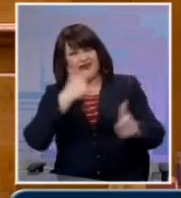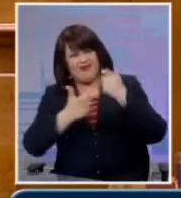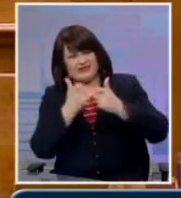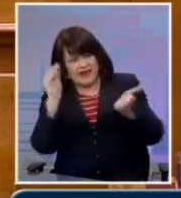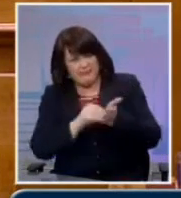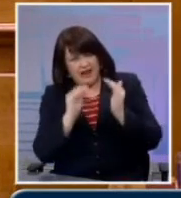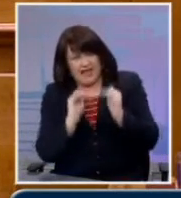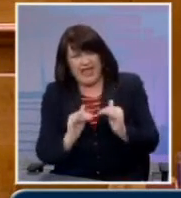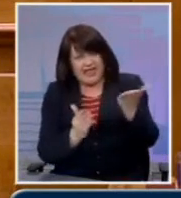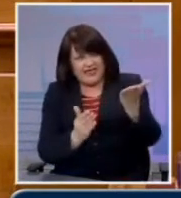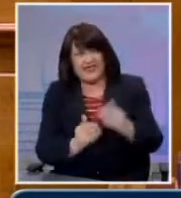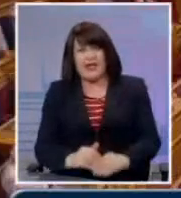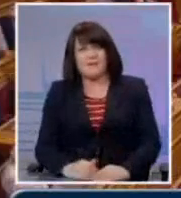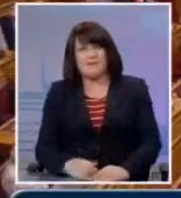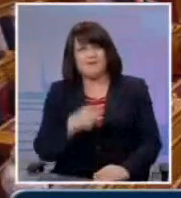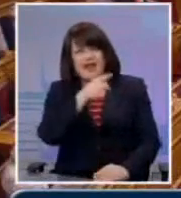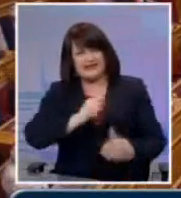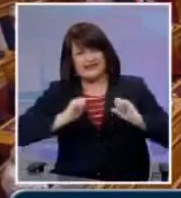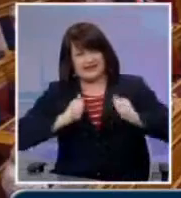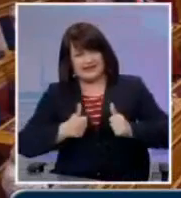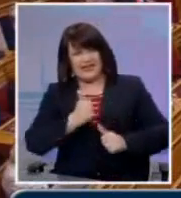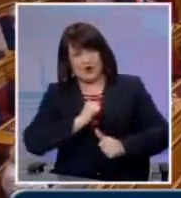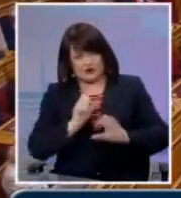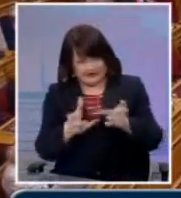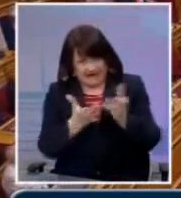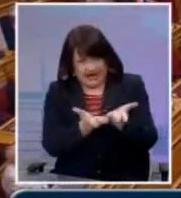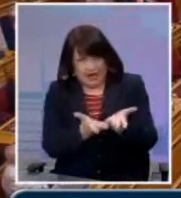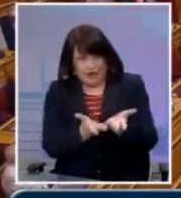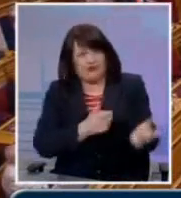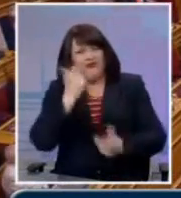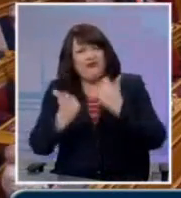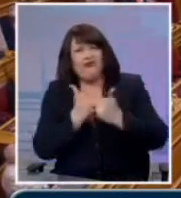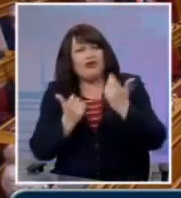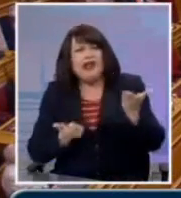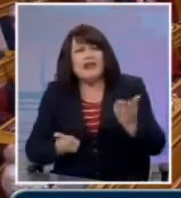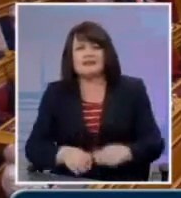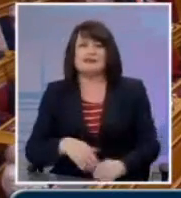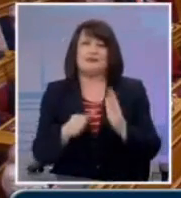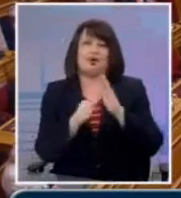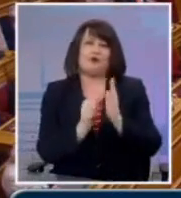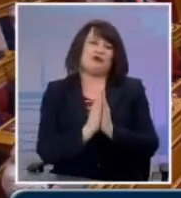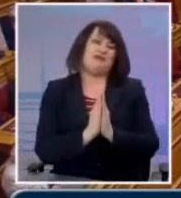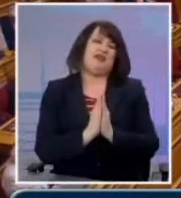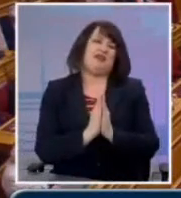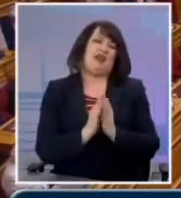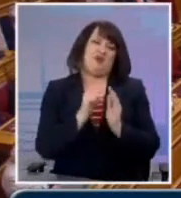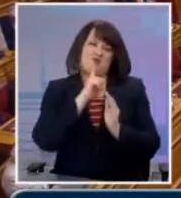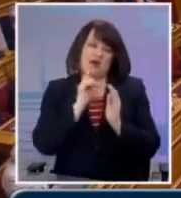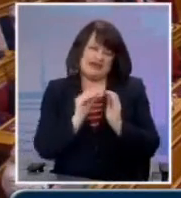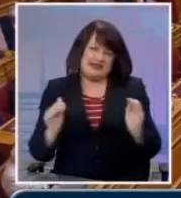ησυχία. Εσείς τον media shop είστε. Κάντε ησυχία. Κυρία Βούλτευση, σας παρακαλώ.